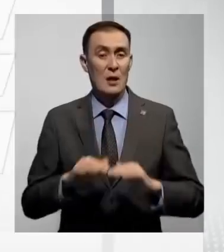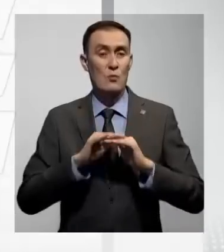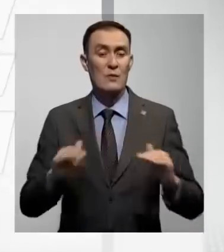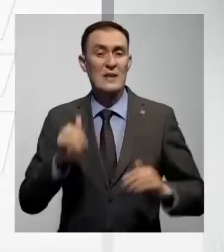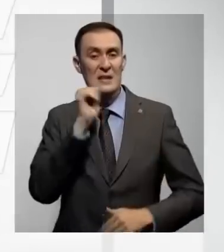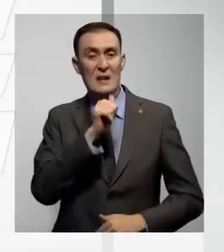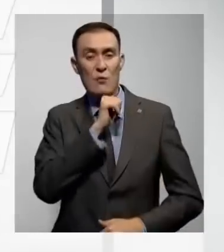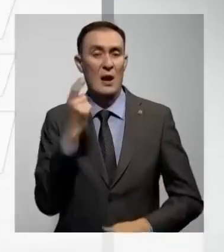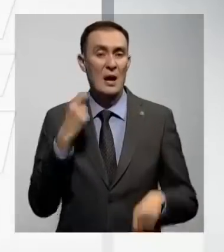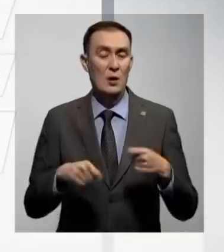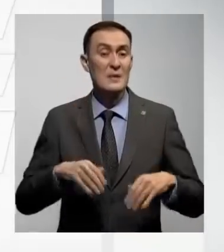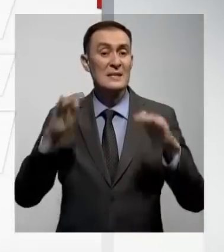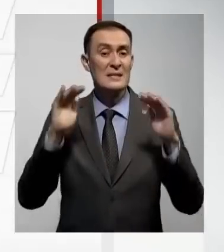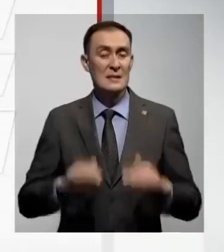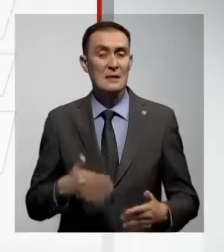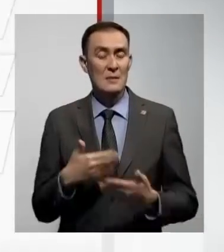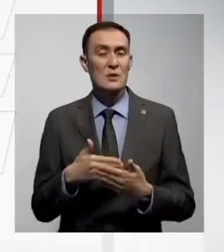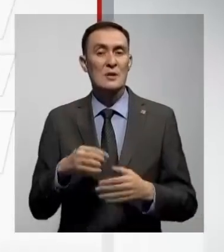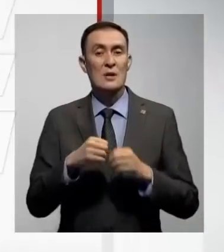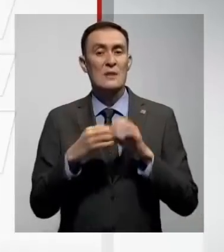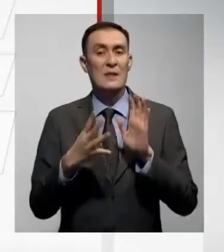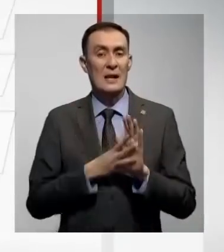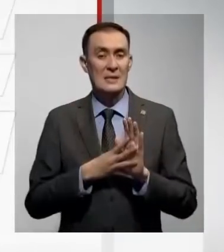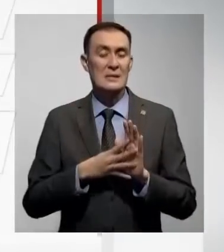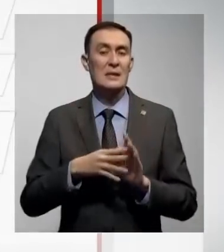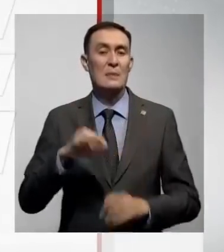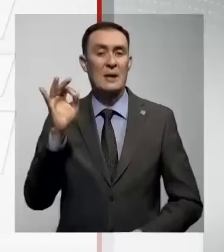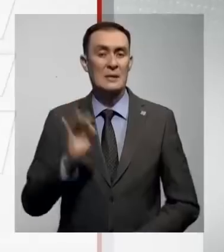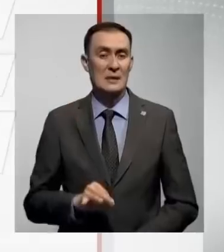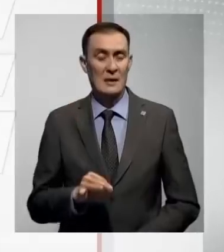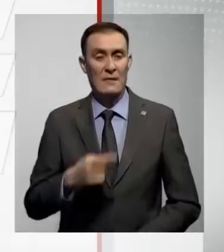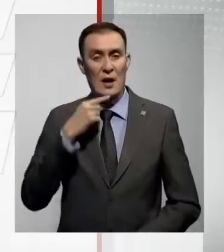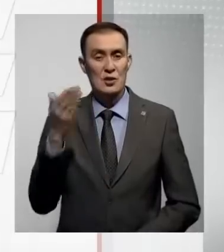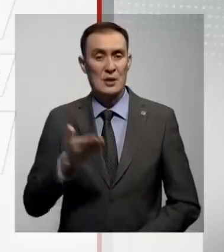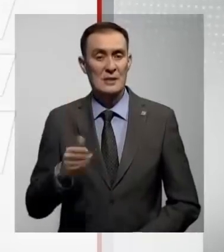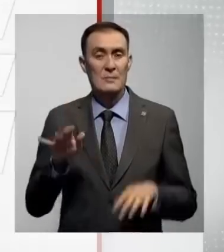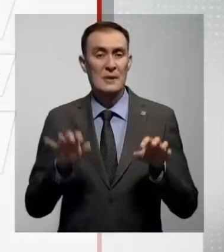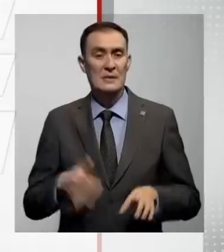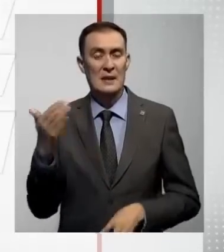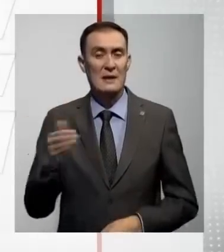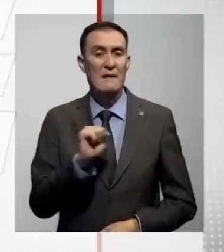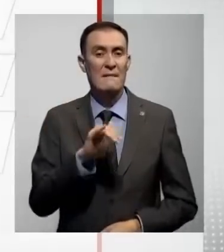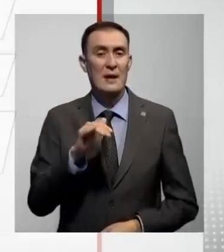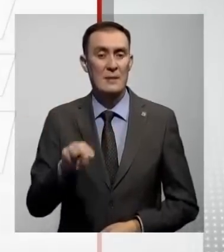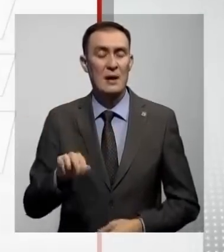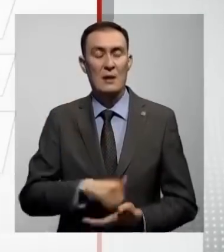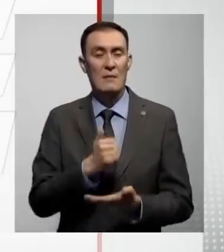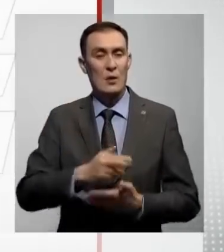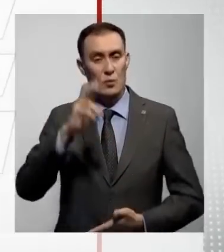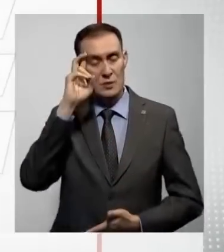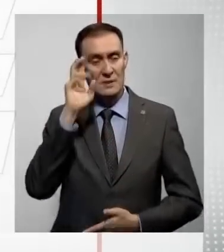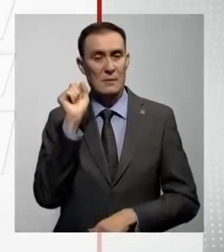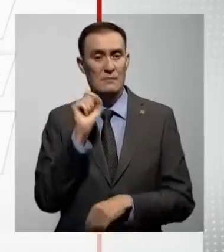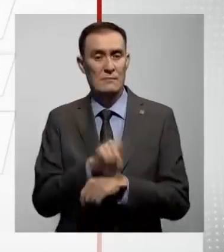целом, уровень теневой экономики снизился почти на 19%, отчитался председатель АФМ. Глава государства дал